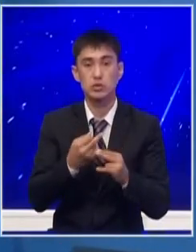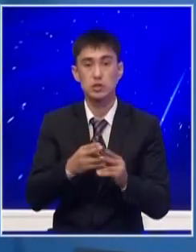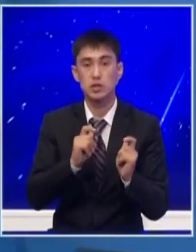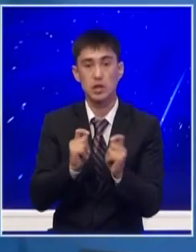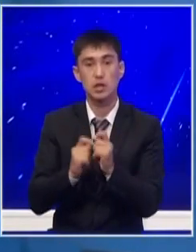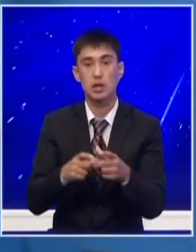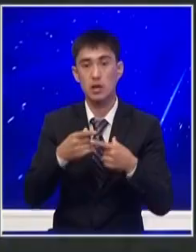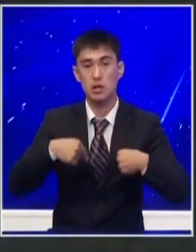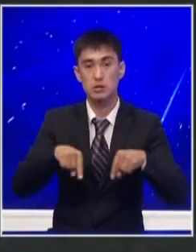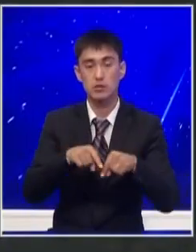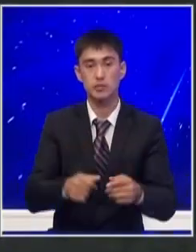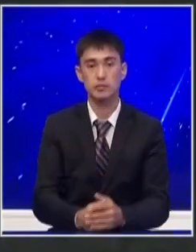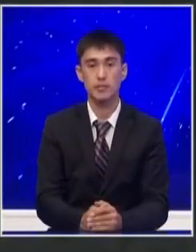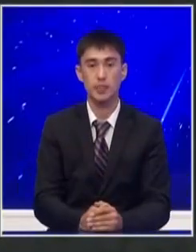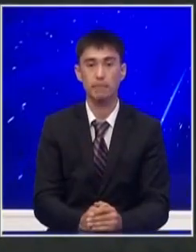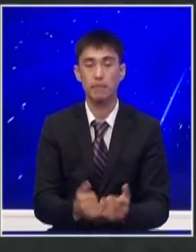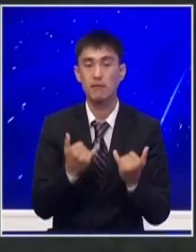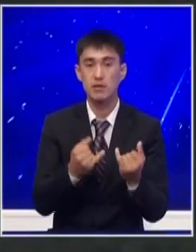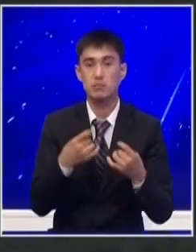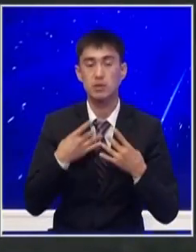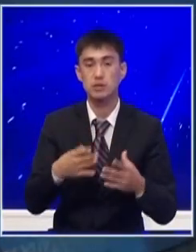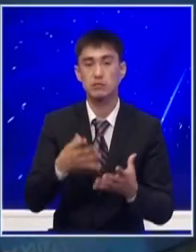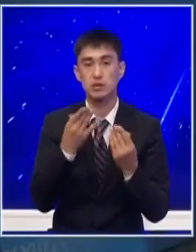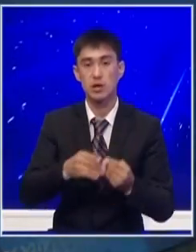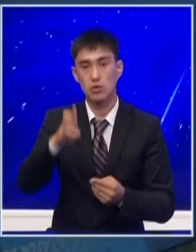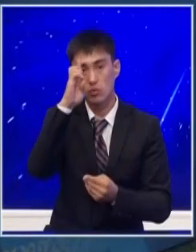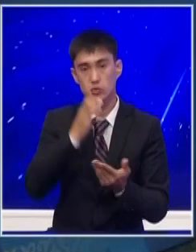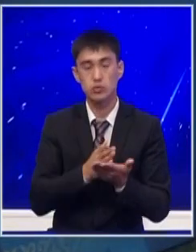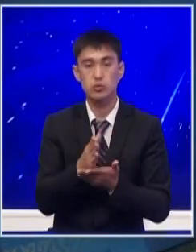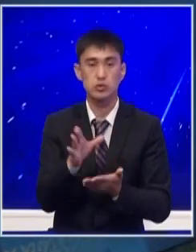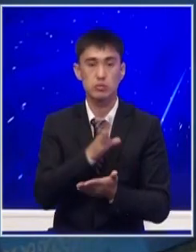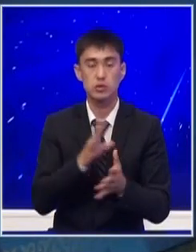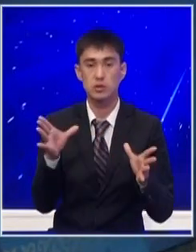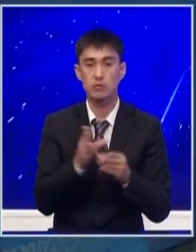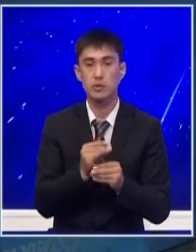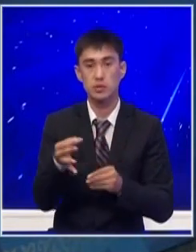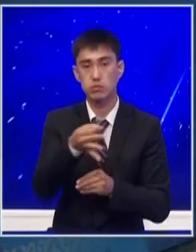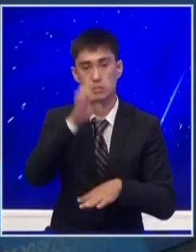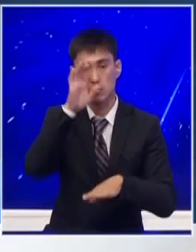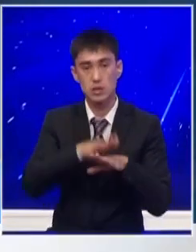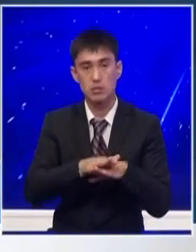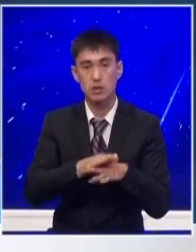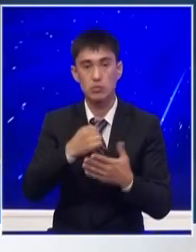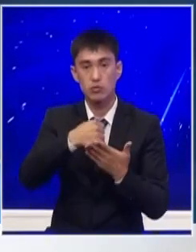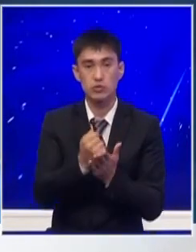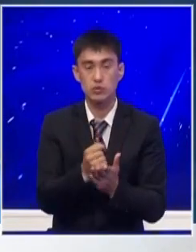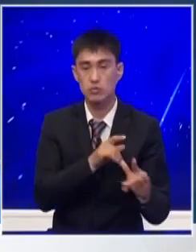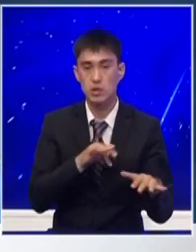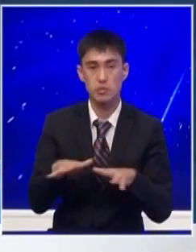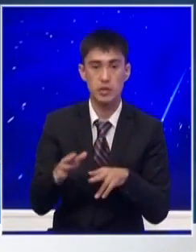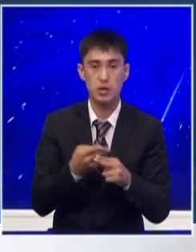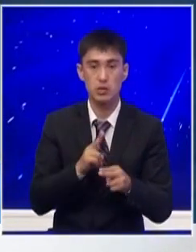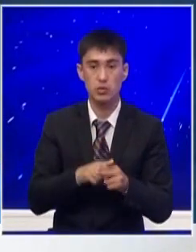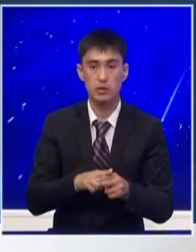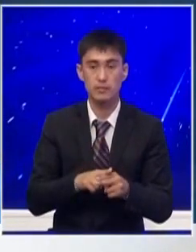от агентства. В честь празднования Дня государственных служащих был совместно с областным акиматом утвержден ряд мероприятий,